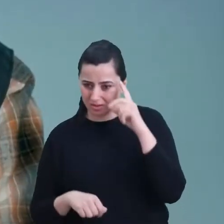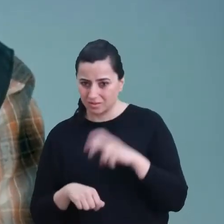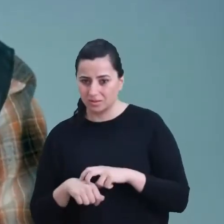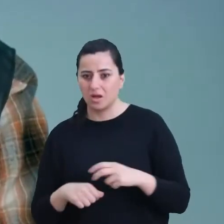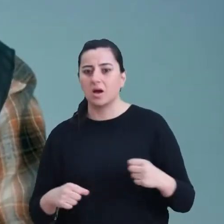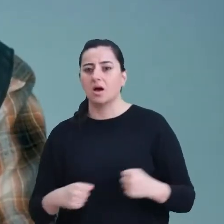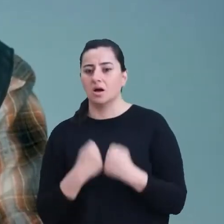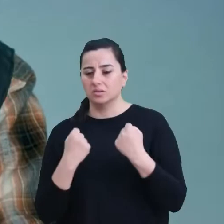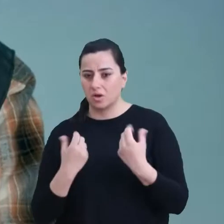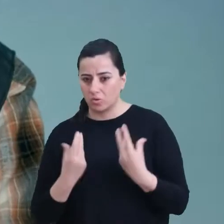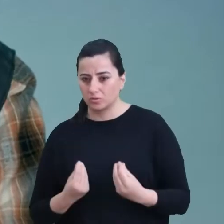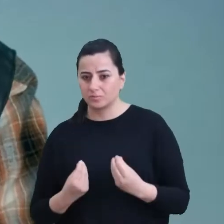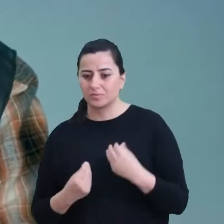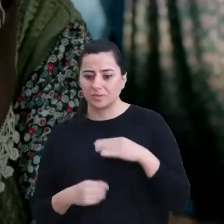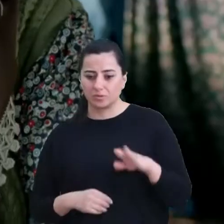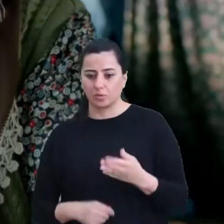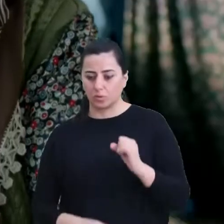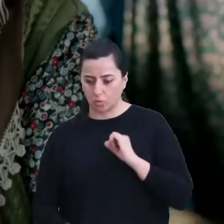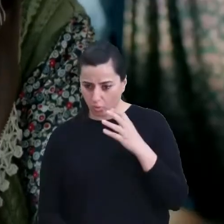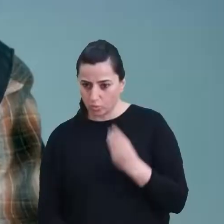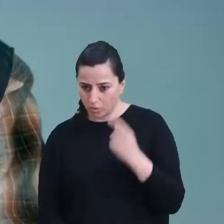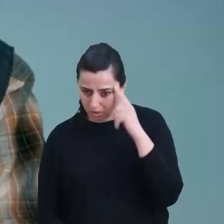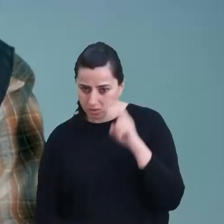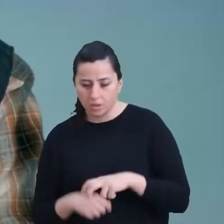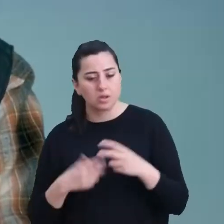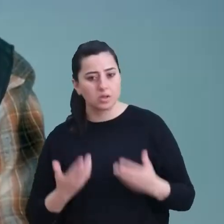Hani gaza yapınca ben caydıydım ya.